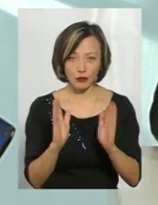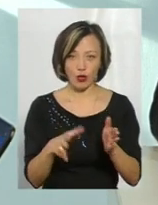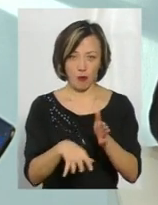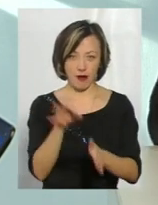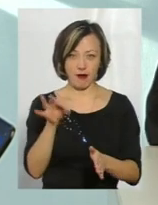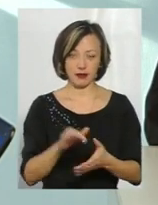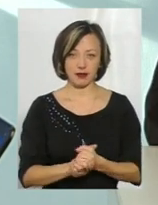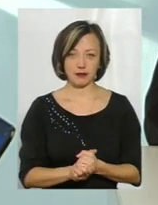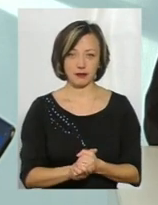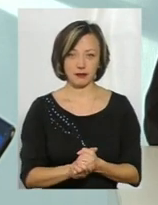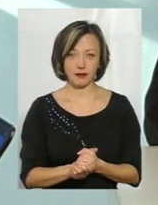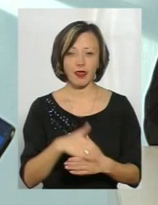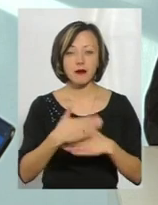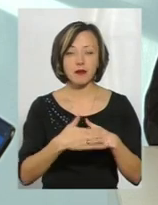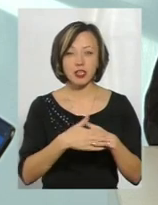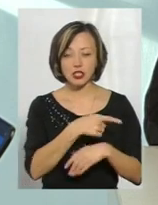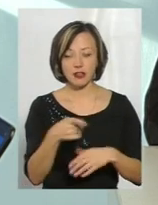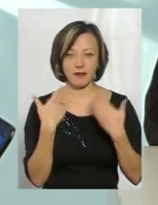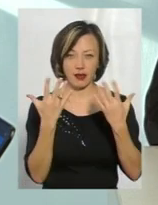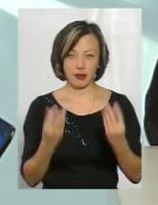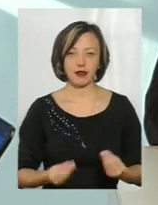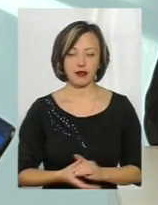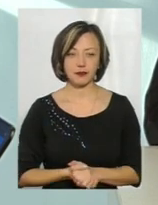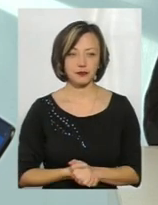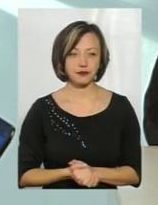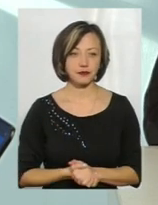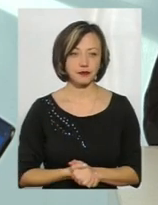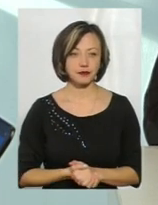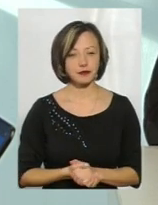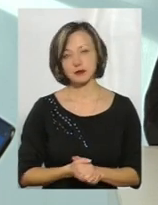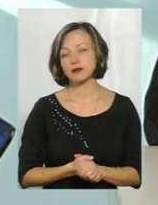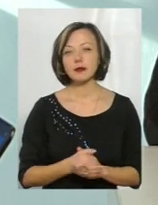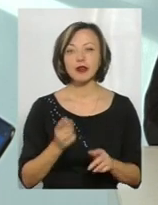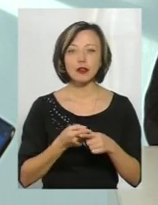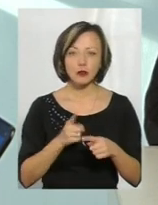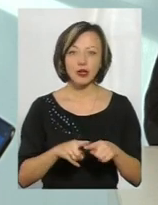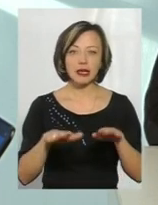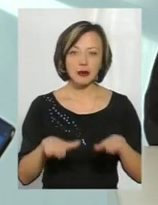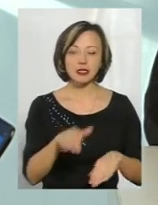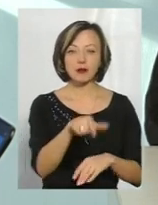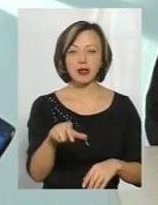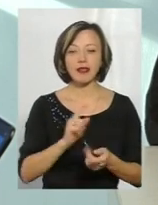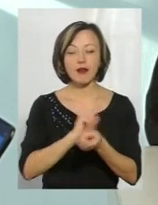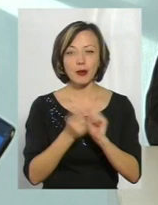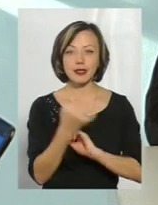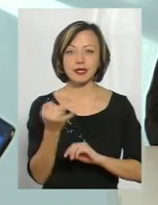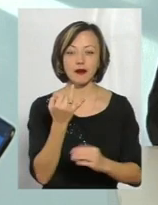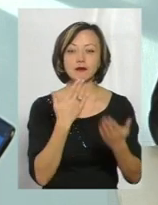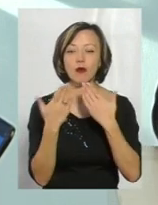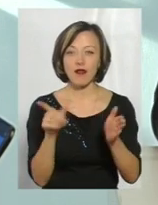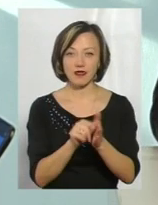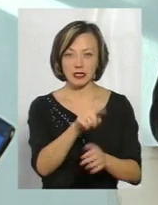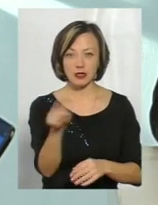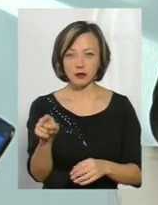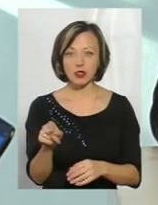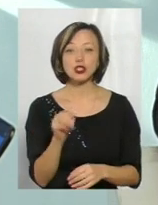вже обирати на найближчих вихідних. І тому я би на місці громадян навпаки цікавився і спілкувався з ними. З чим